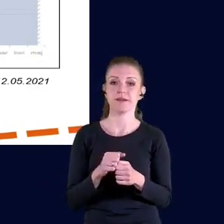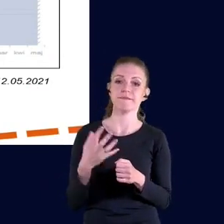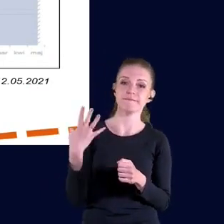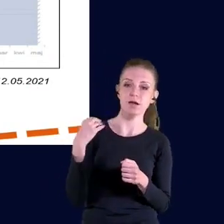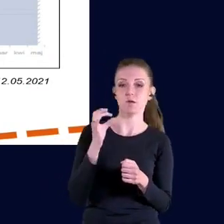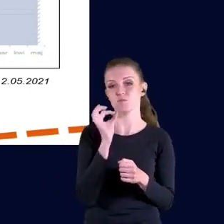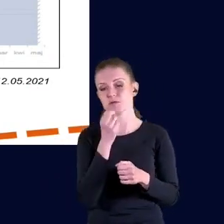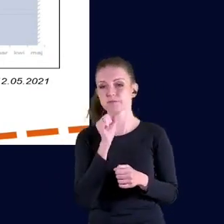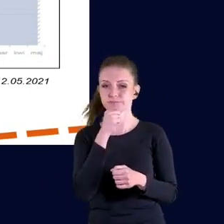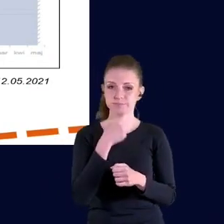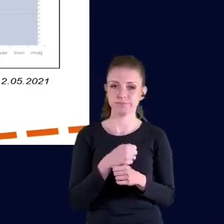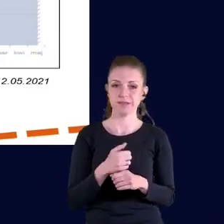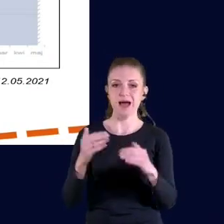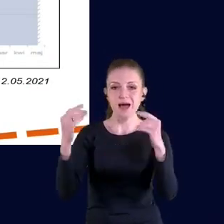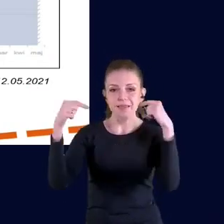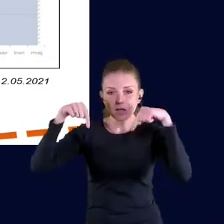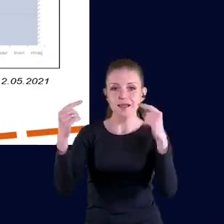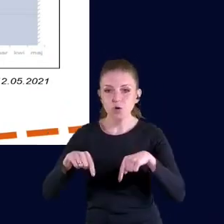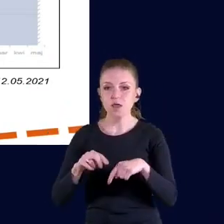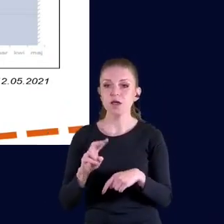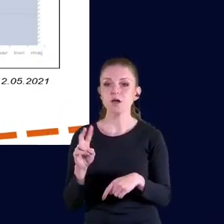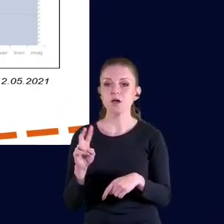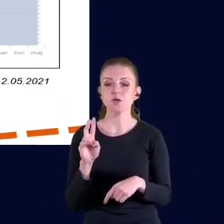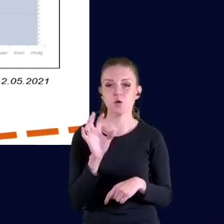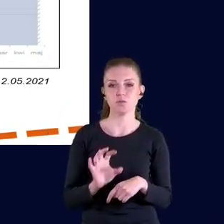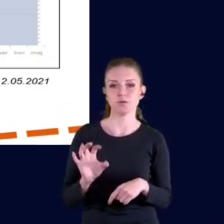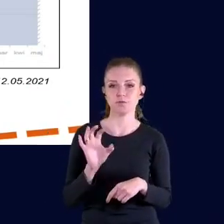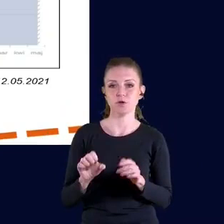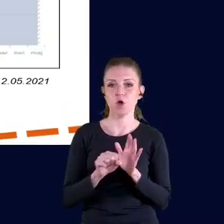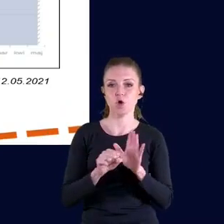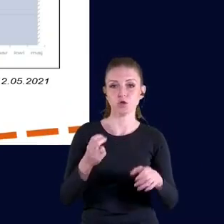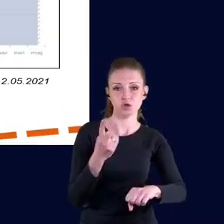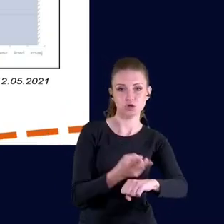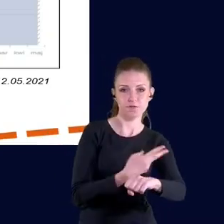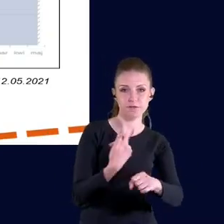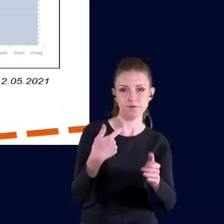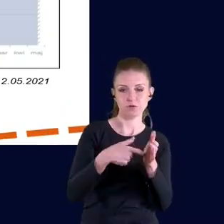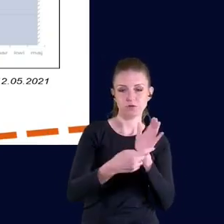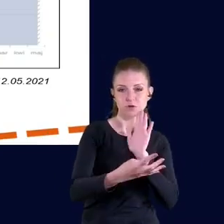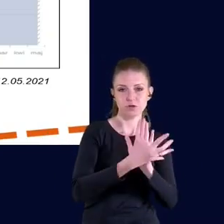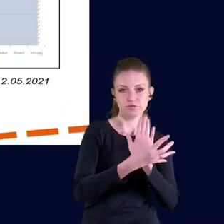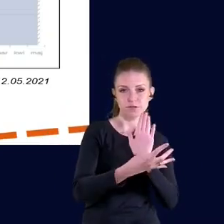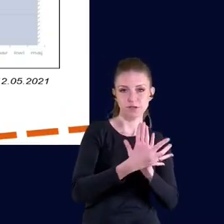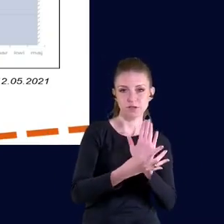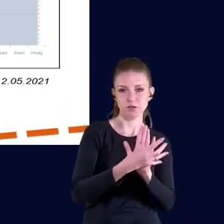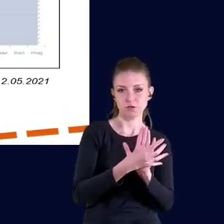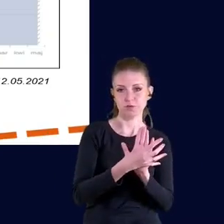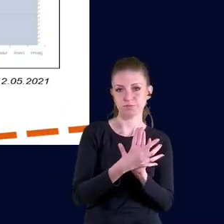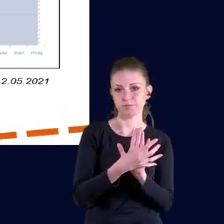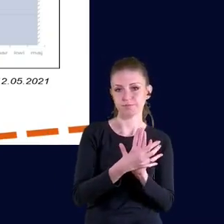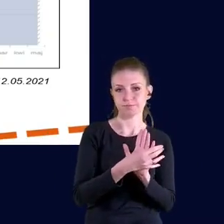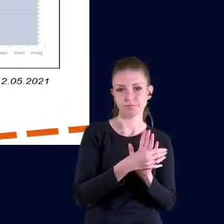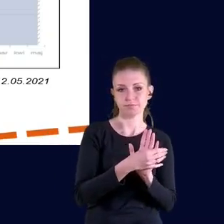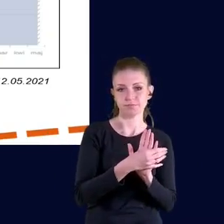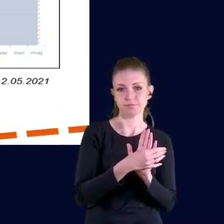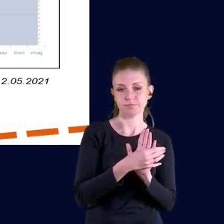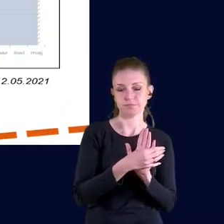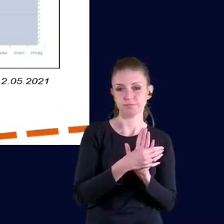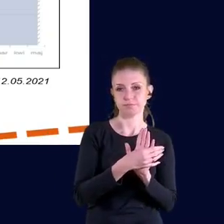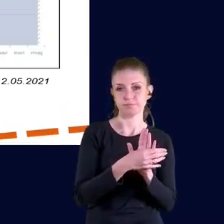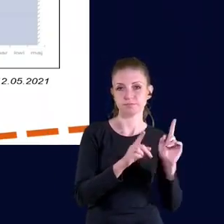dole to liczba osób obserwujących nasz profil czerwca 2019 kiedy